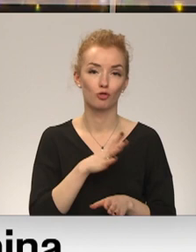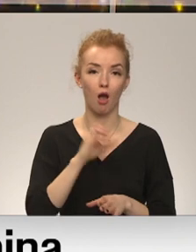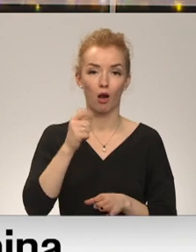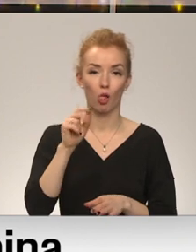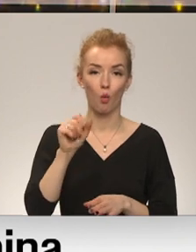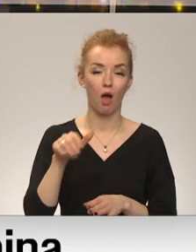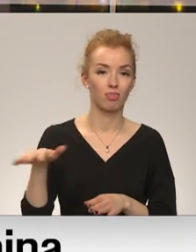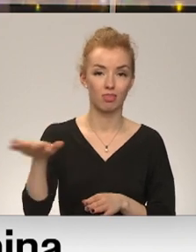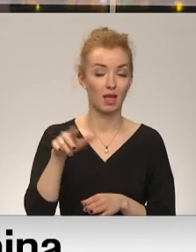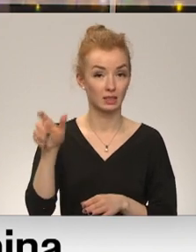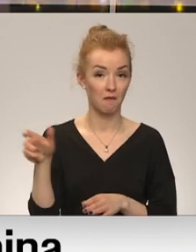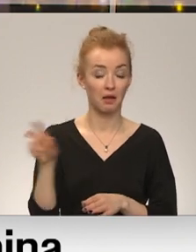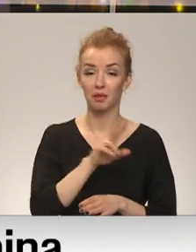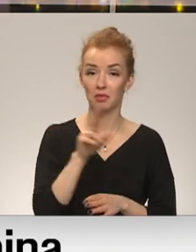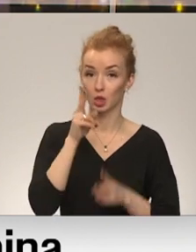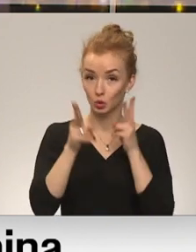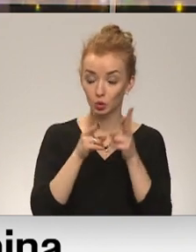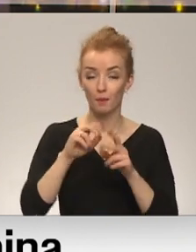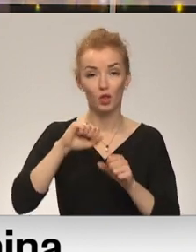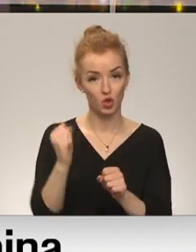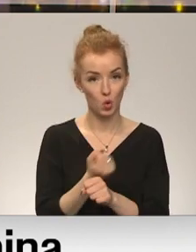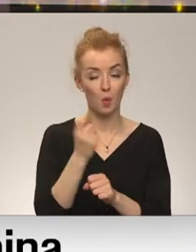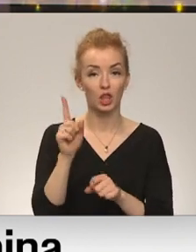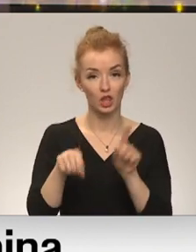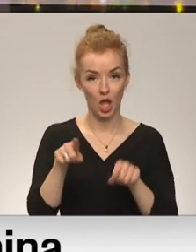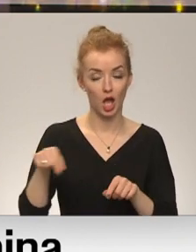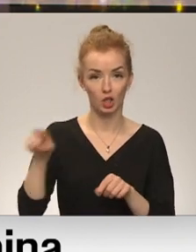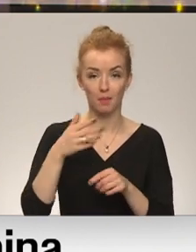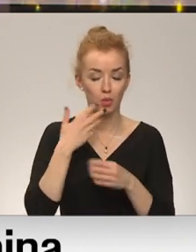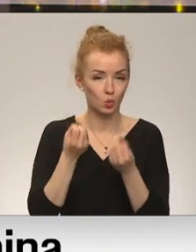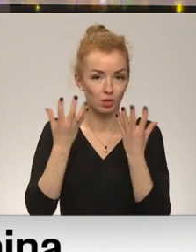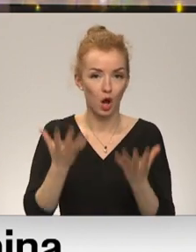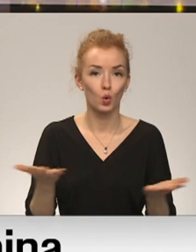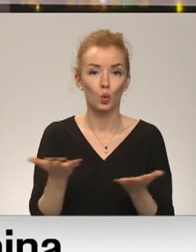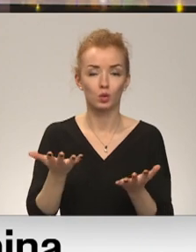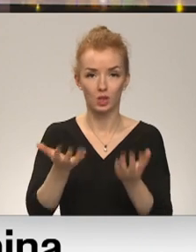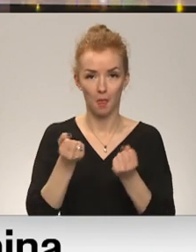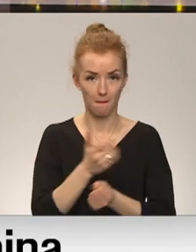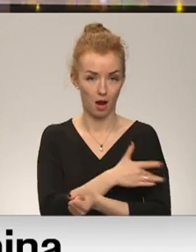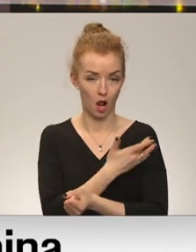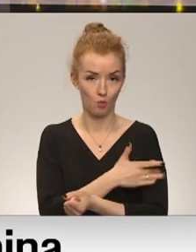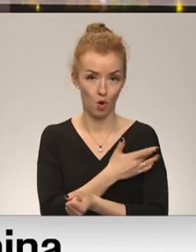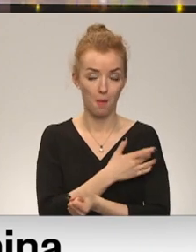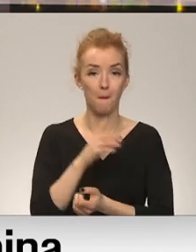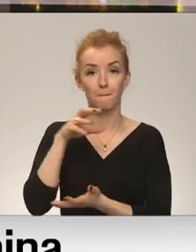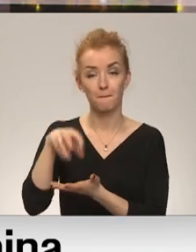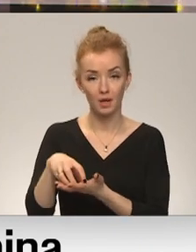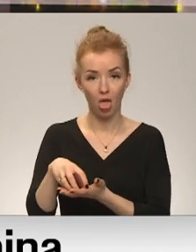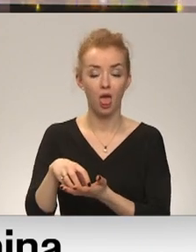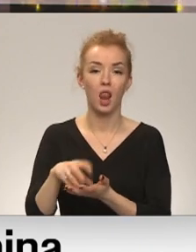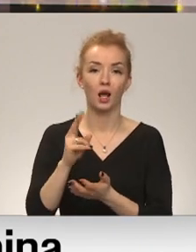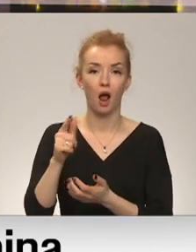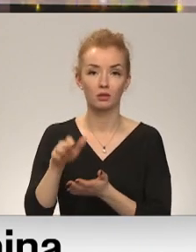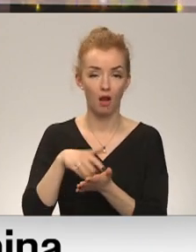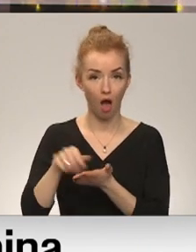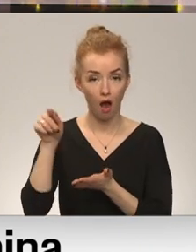novada ļaudis nesūdzas. Tomēr arī šobrīd ir iedzīvotāji, kuriem nav līdz galam skaidrs, kur saņemt pakalpojumus – Preiļos, Krāslavā vai tomēr